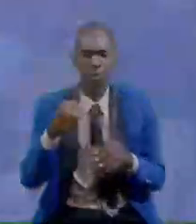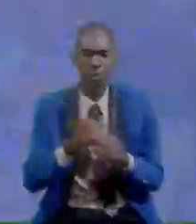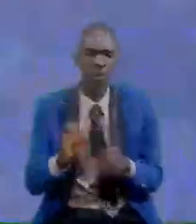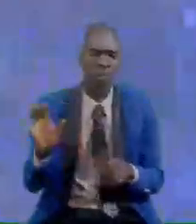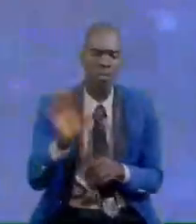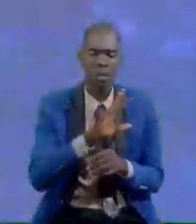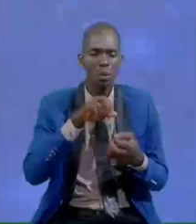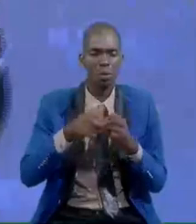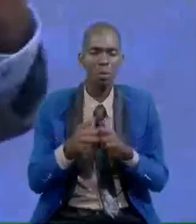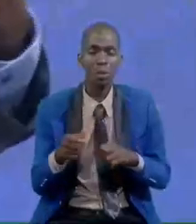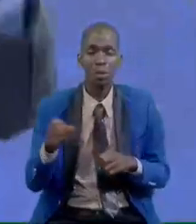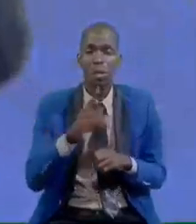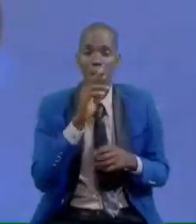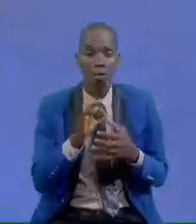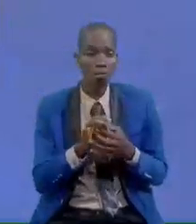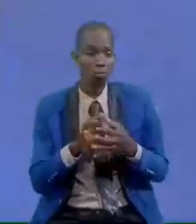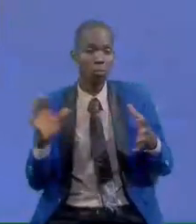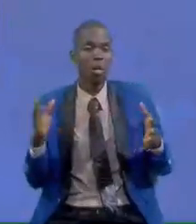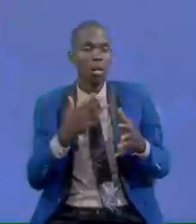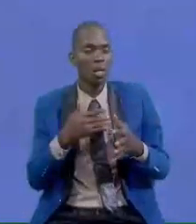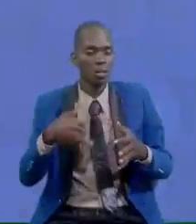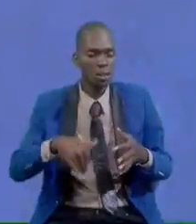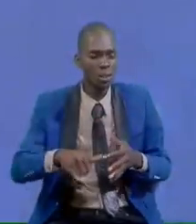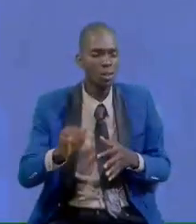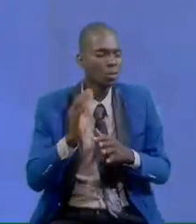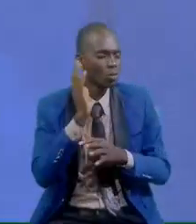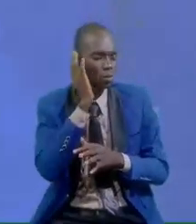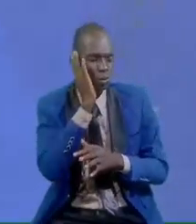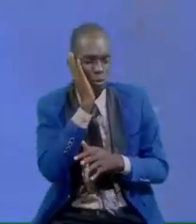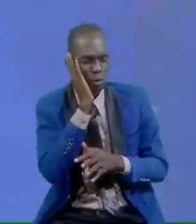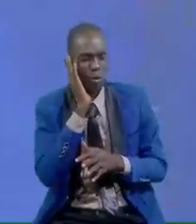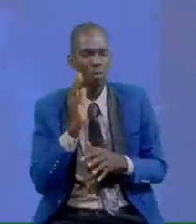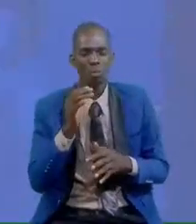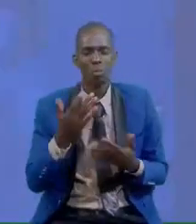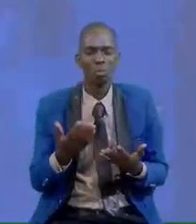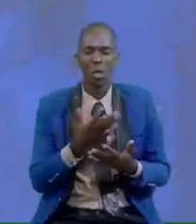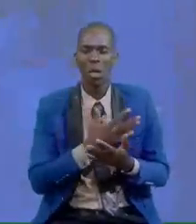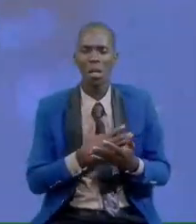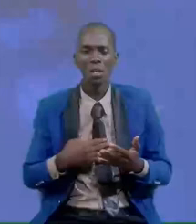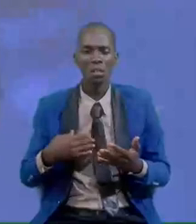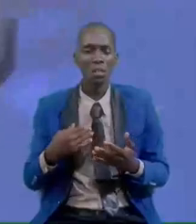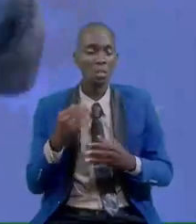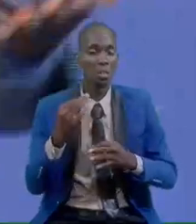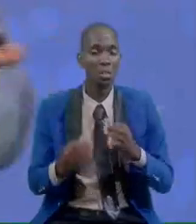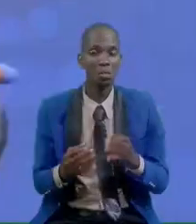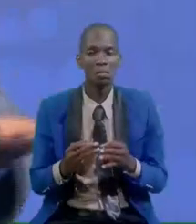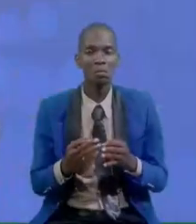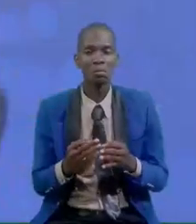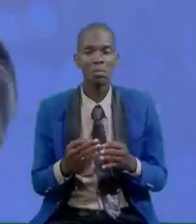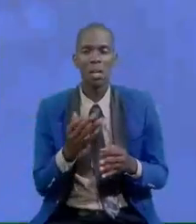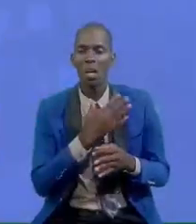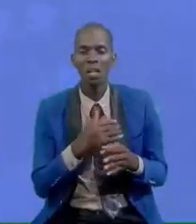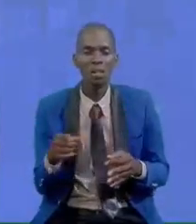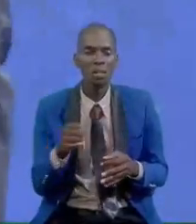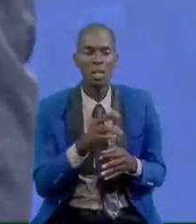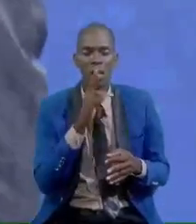déliés, mais ils gardent encore les équipements qu'on leur a placés pour les aider à écouter. Ils sont déliés,